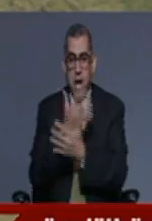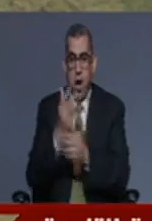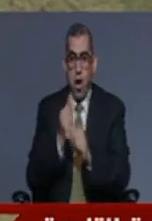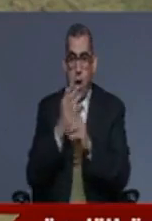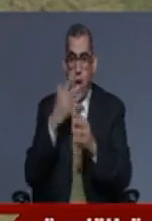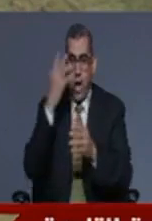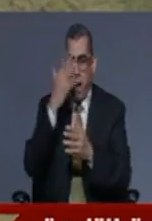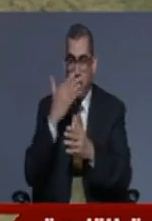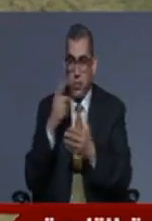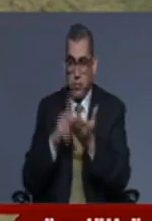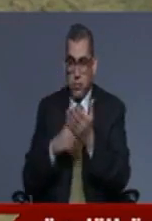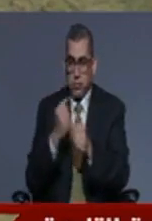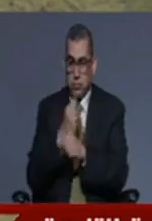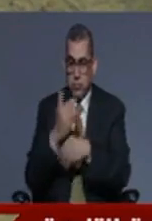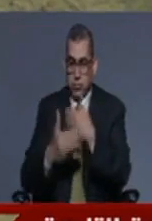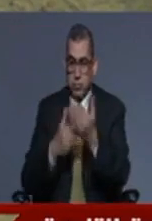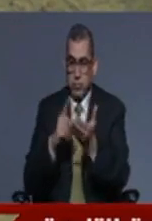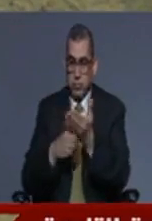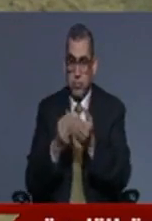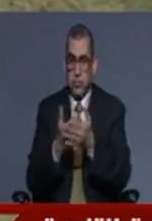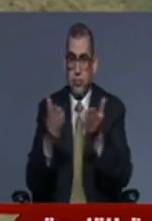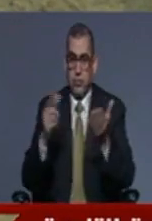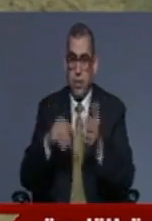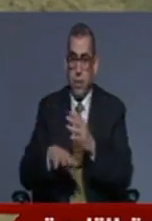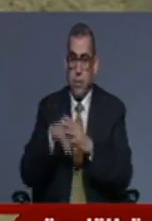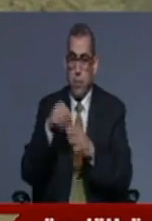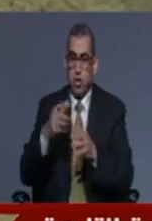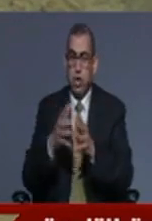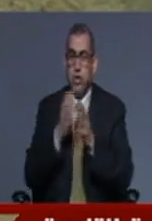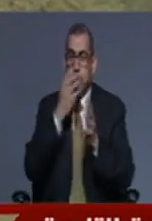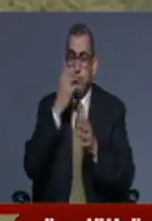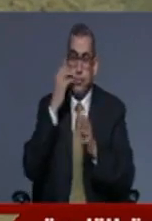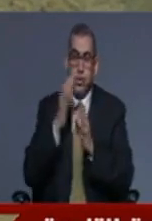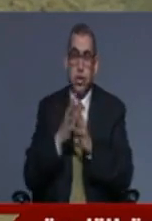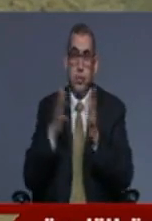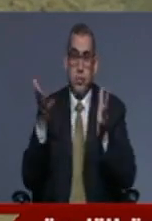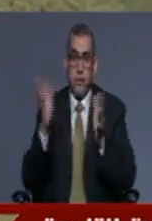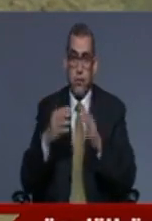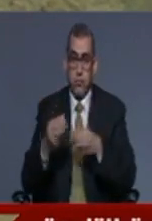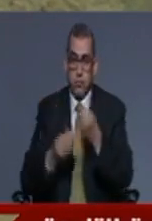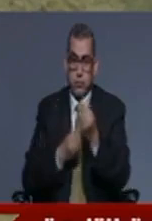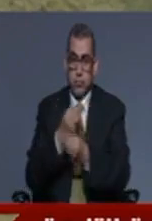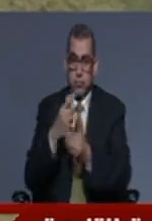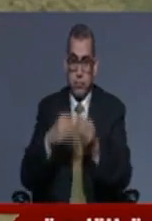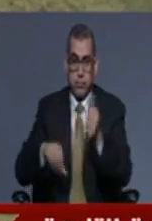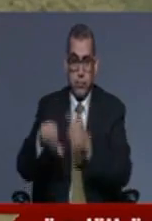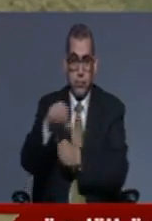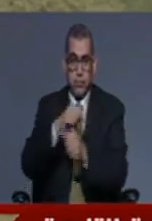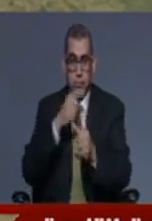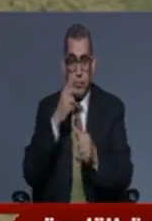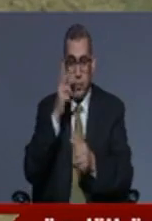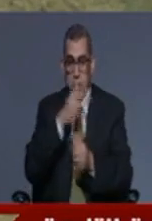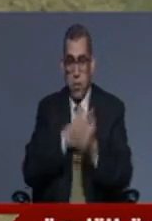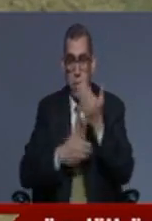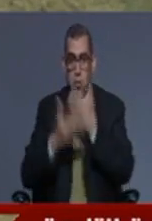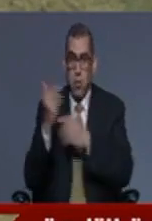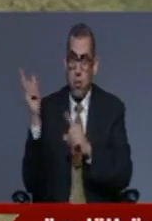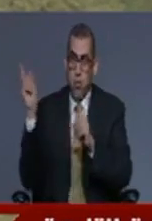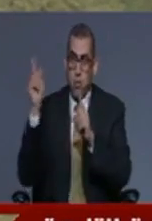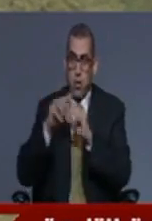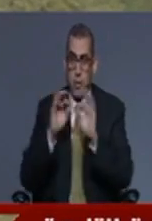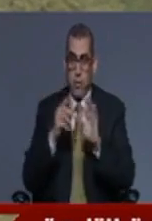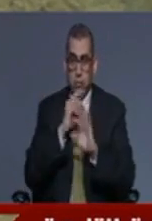علينا أن نفخر جميعا بهذا المشروع الكبير والإنجاز التاريخي الذي قمنا به